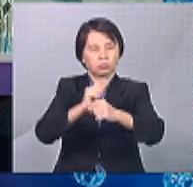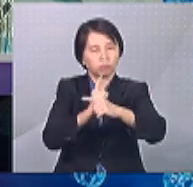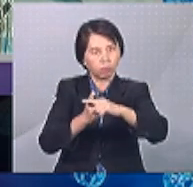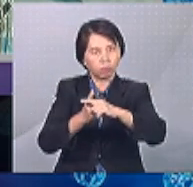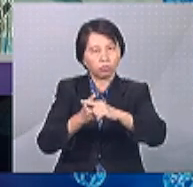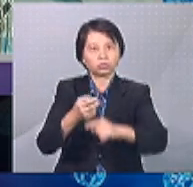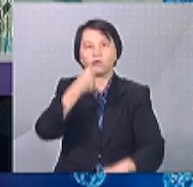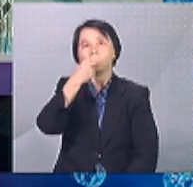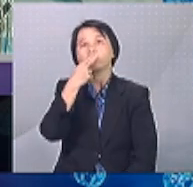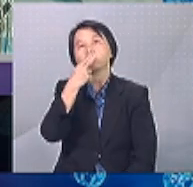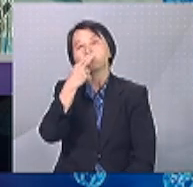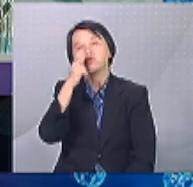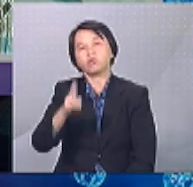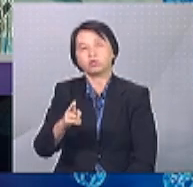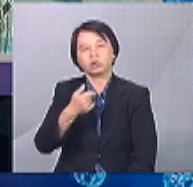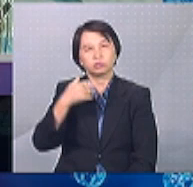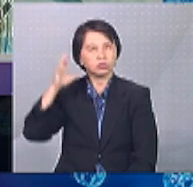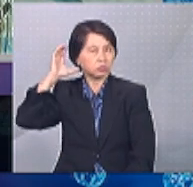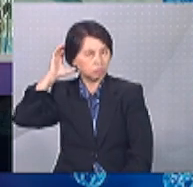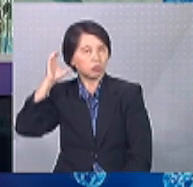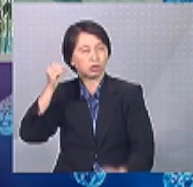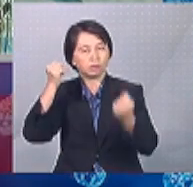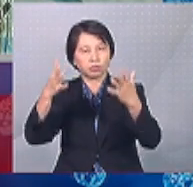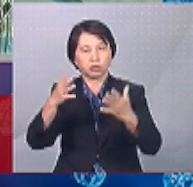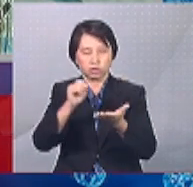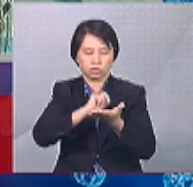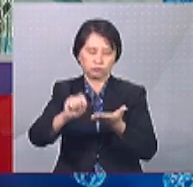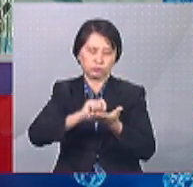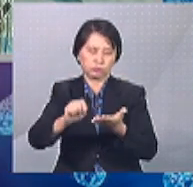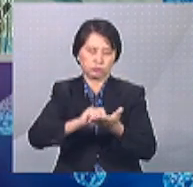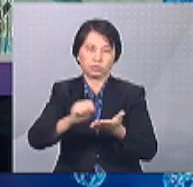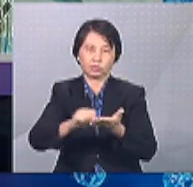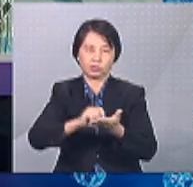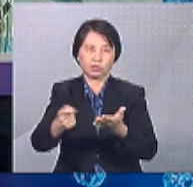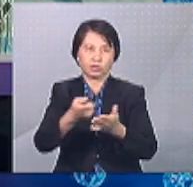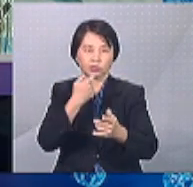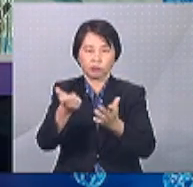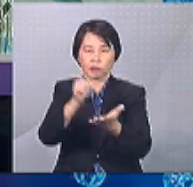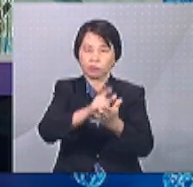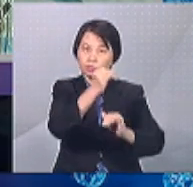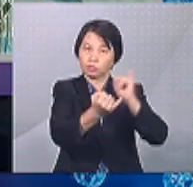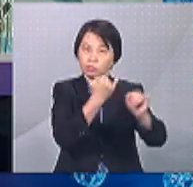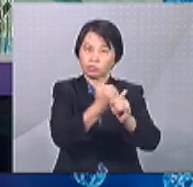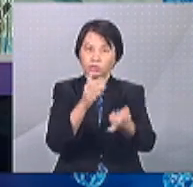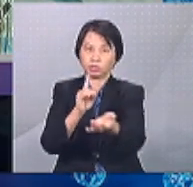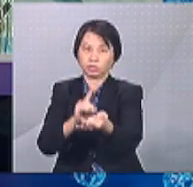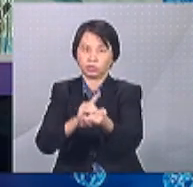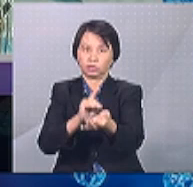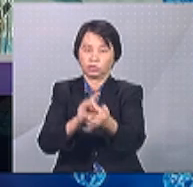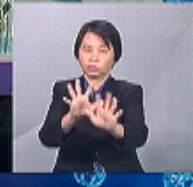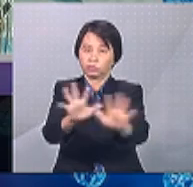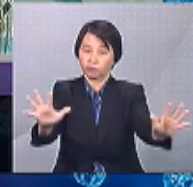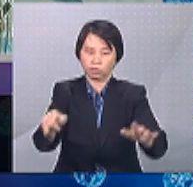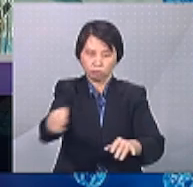perokok? Kerana lately ni kita dengar banyak tulisan daripada laporan antarabangsa dan juga doktor di frontline yang mengatakan mereka